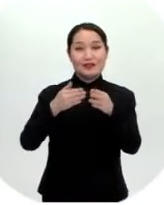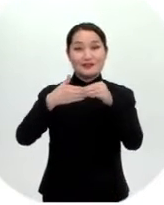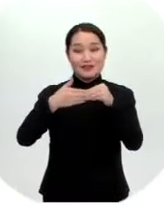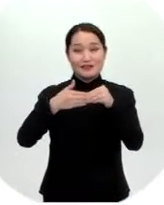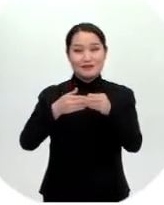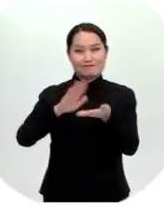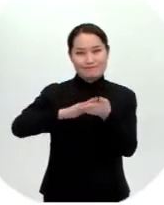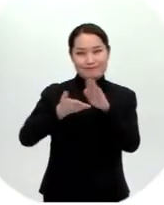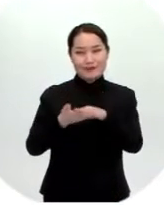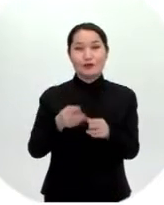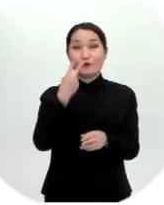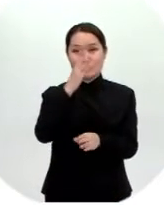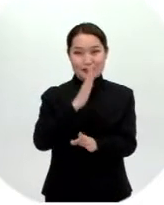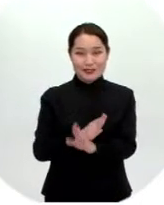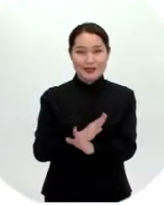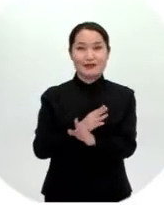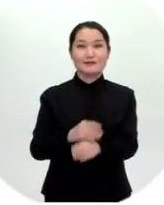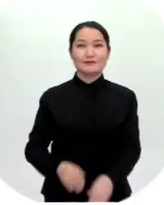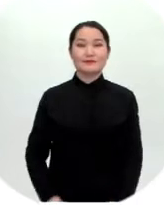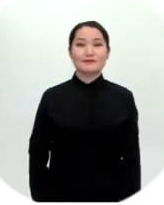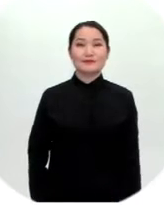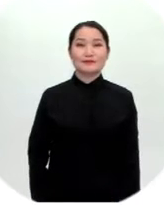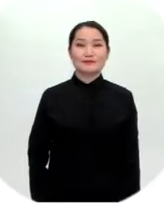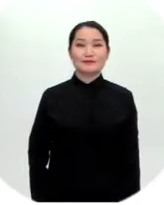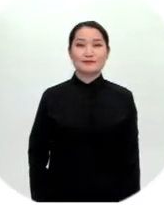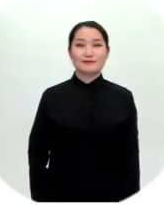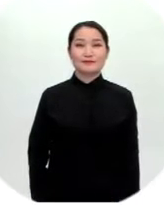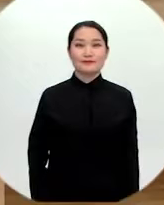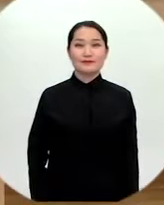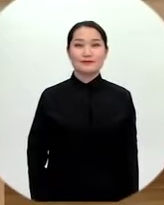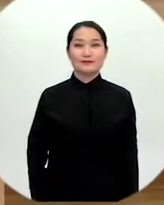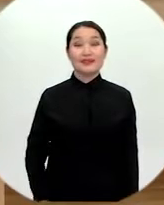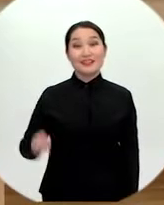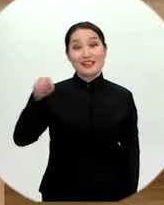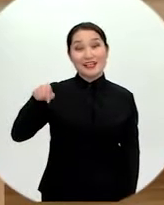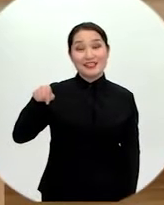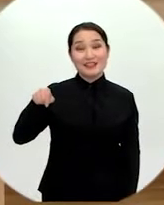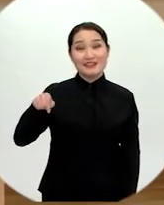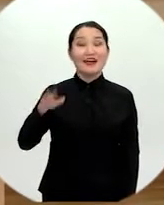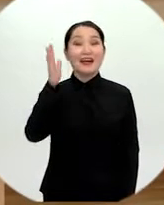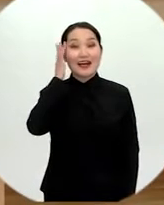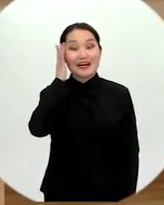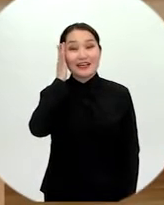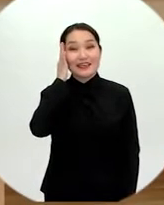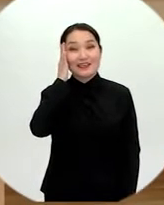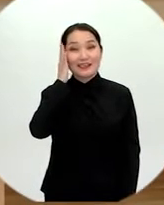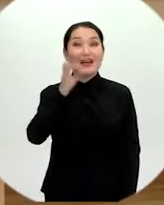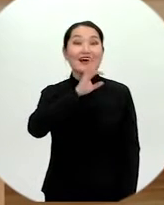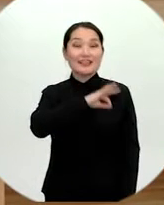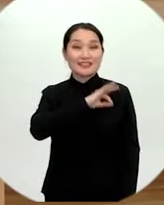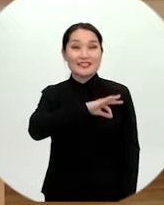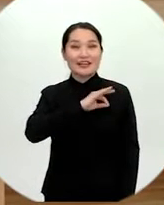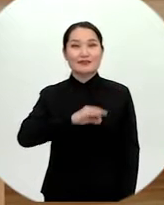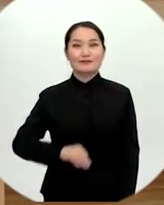баяжуулаад одоо цаас нугалбарын хичээлийг одоо үзлээ. За яг энэ аргаан